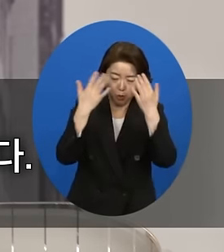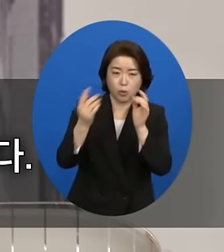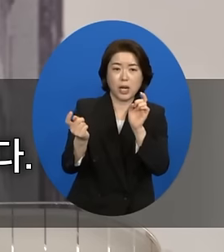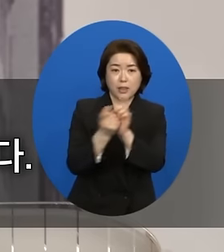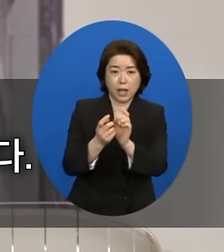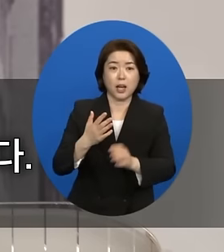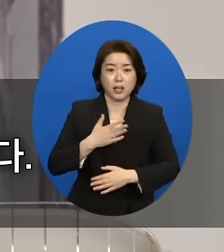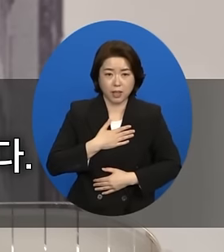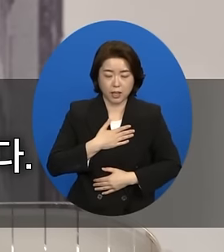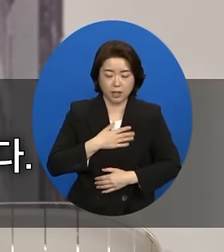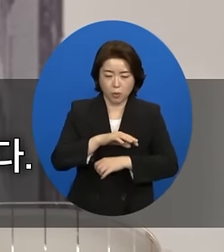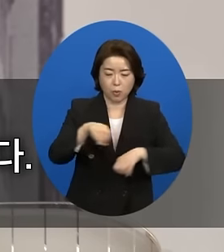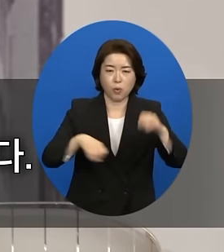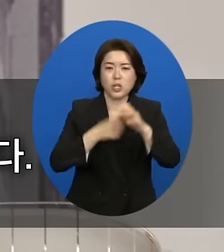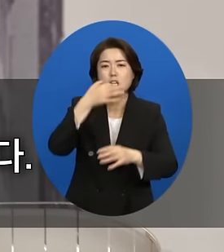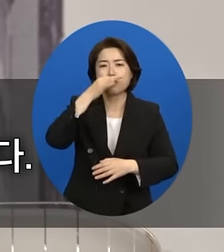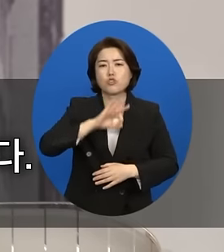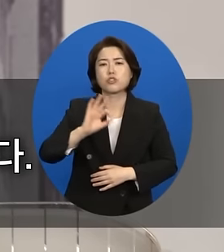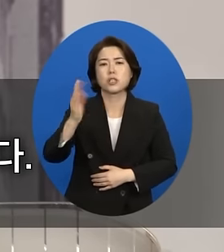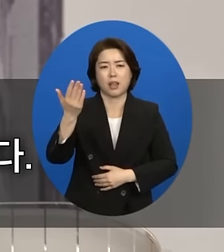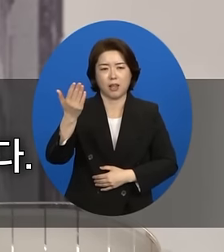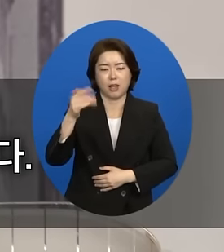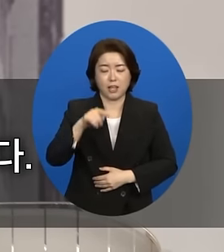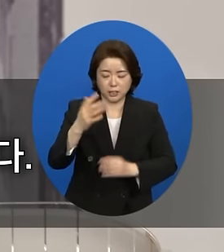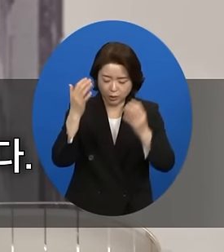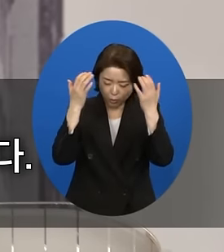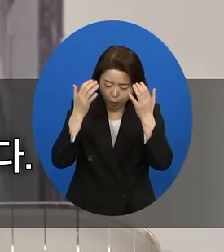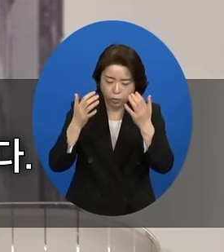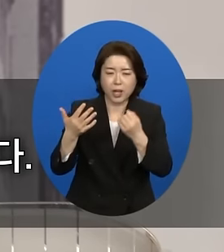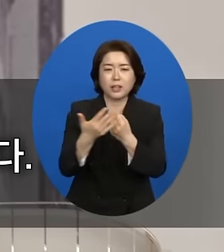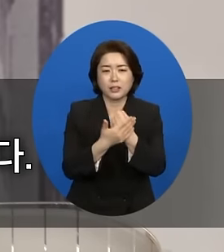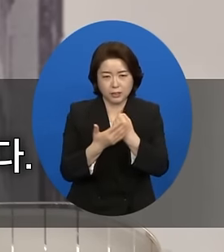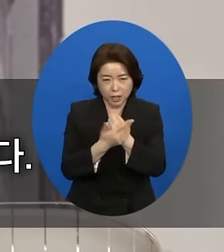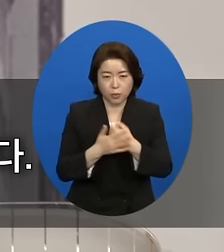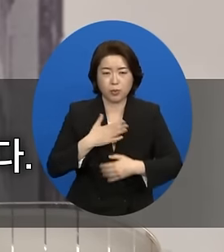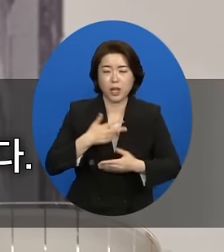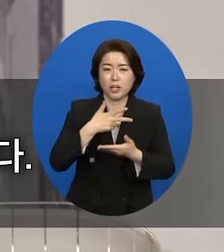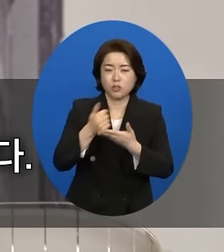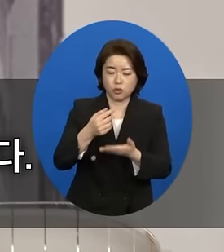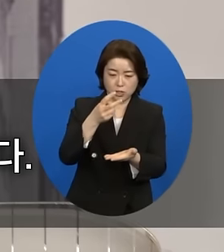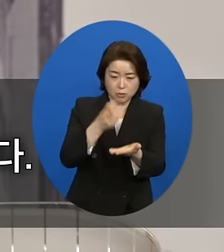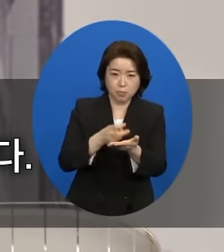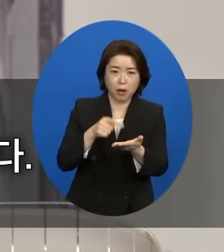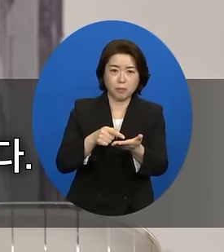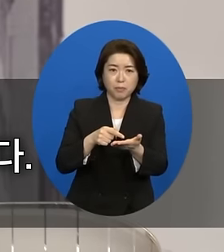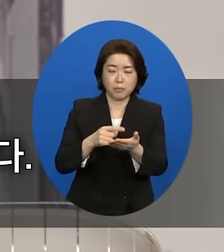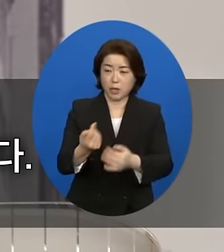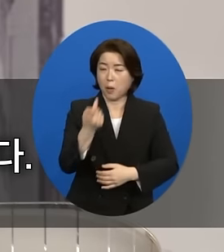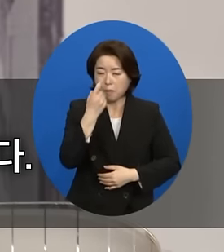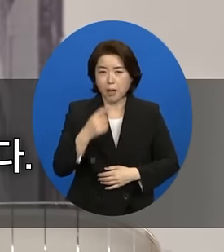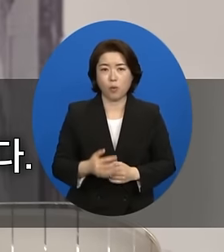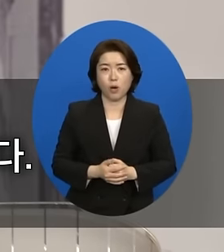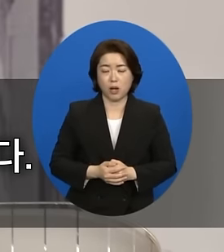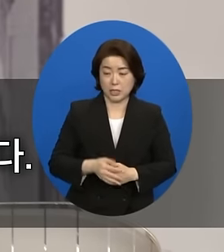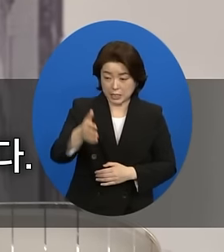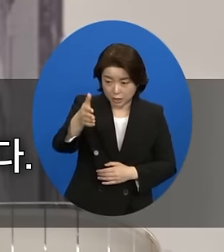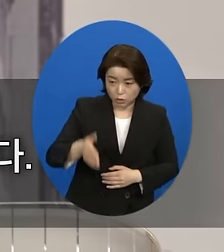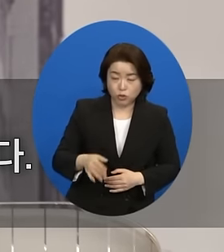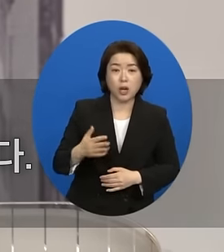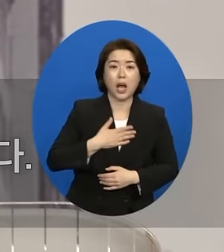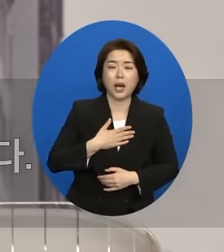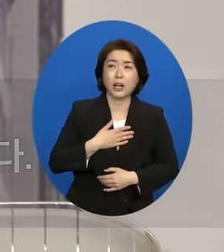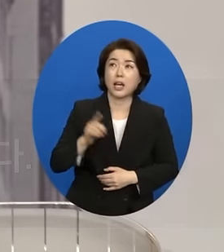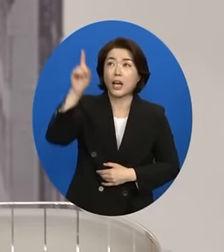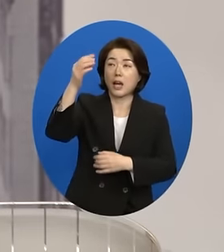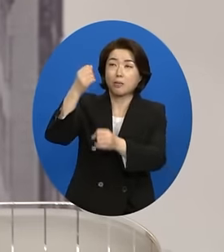오히려 유익하게 되었습니다. 그 고난 때문에 나는 주님의 율례 선을 알았습니다. 창조주시고 나는